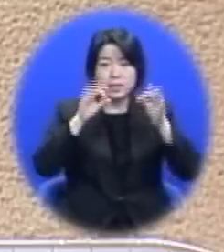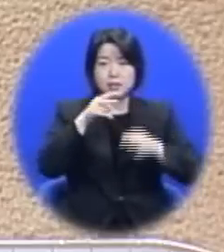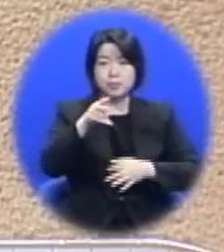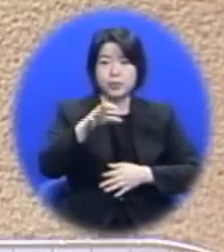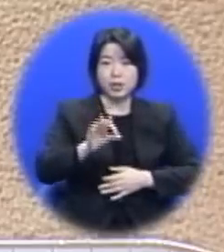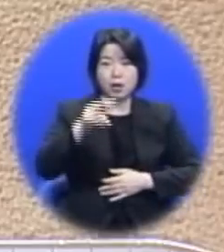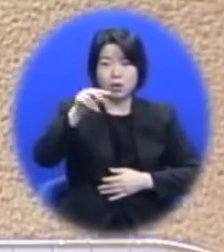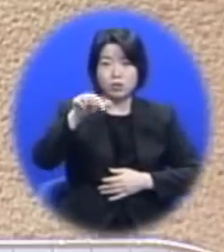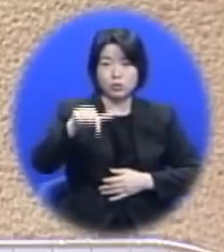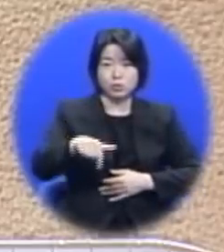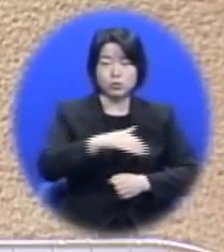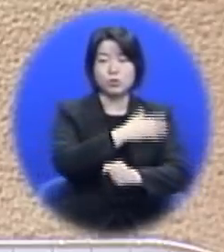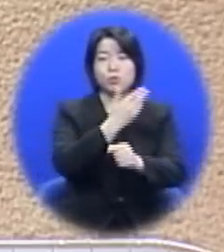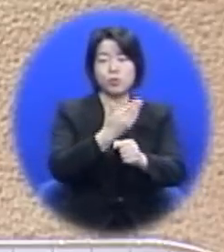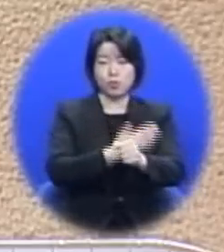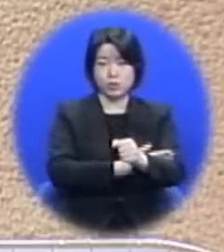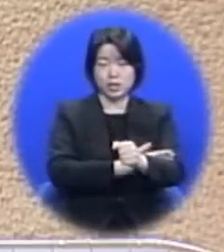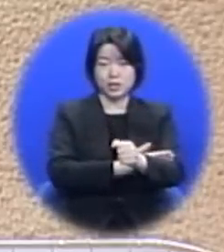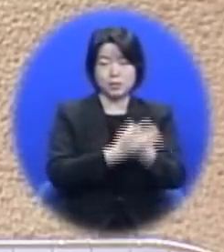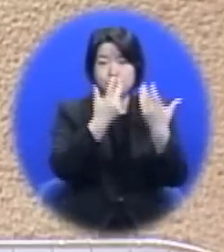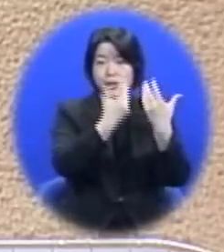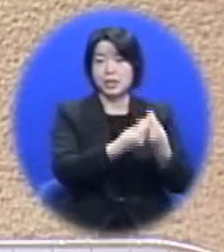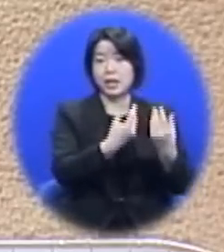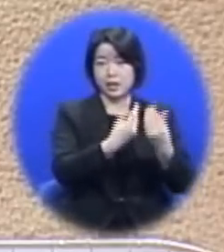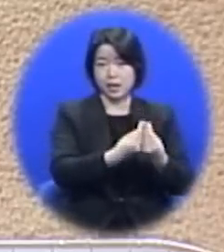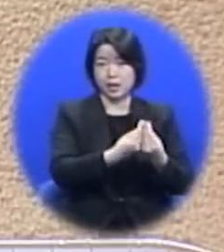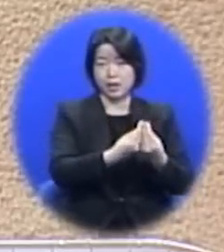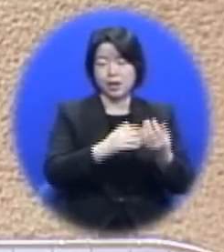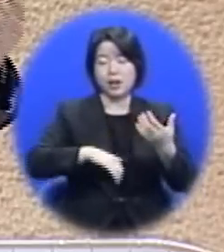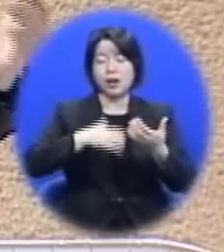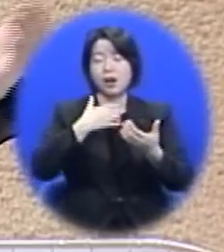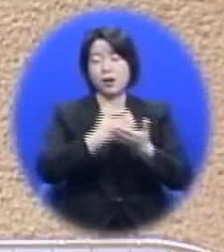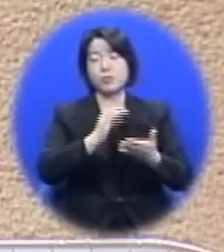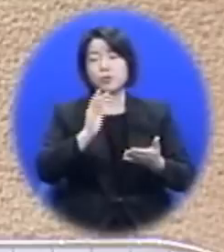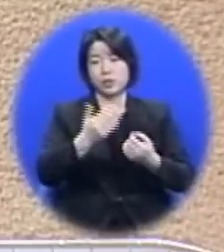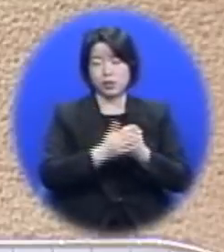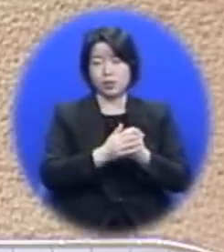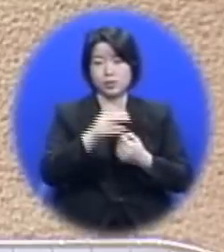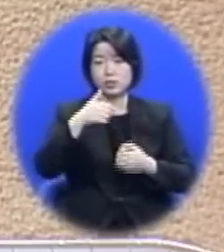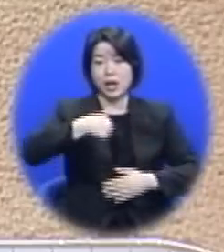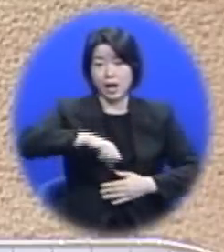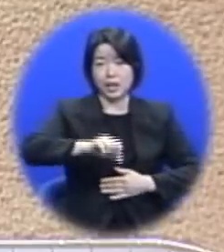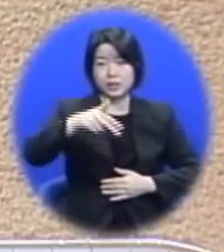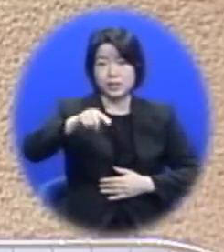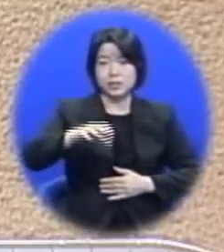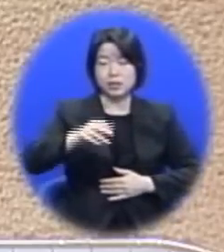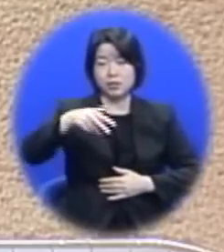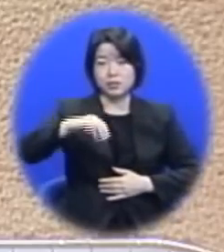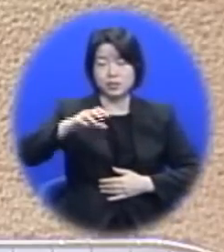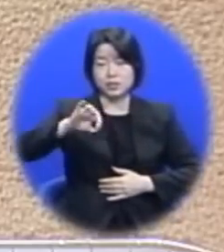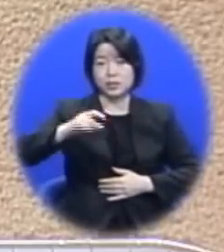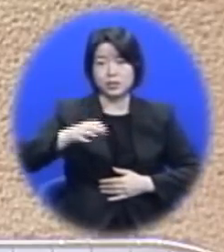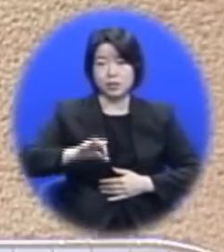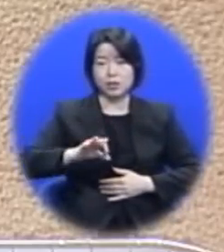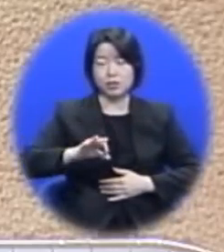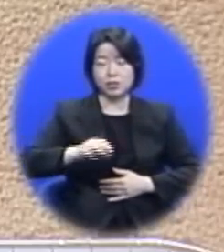권사님, 그분의 일화를 참 감동적으로 들었어요. 그 아들 정재현 집사님으로부터.